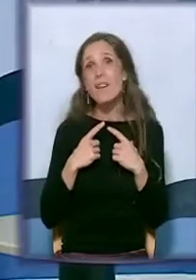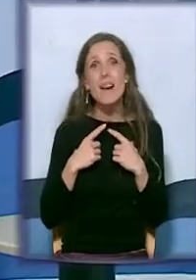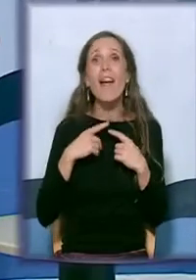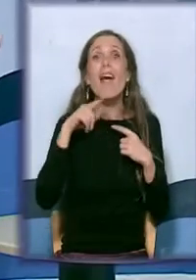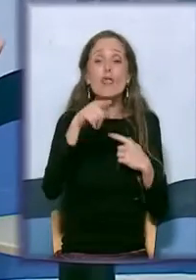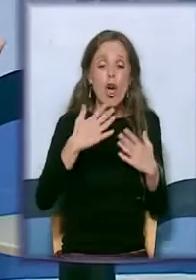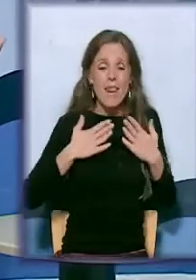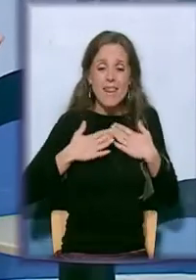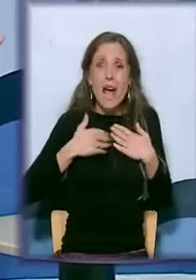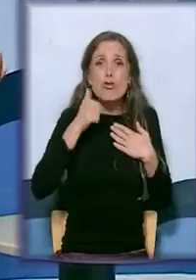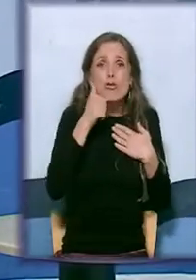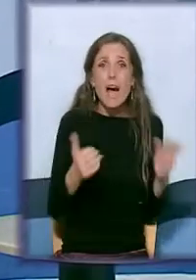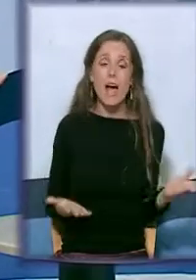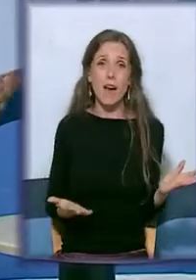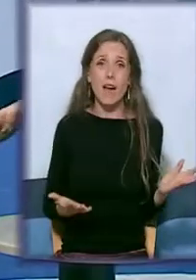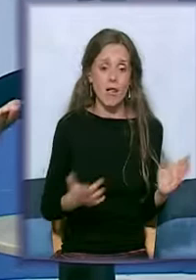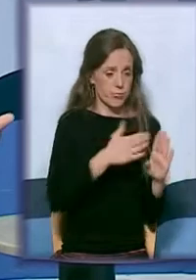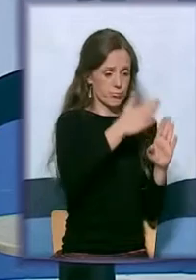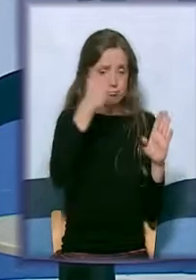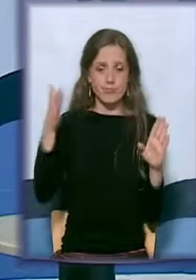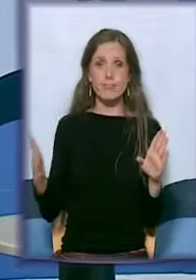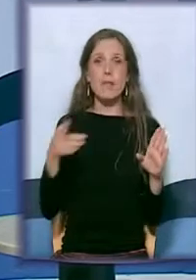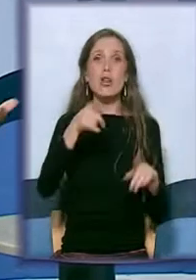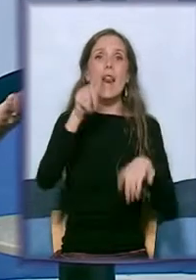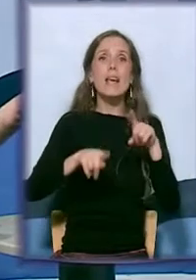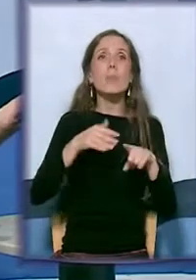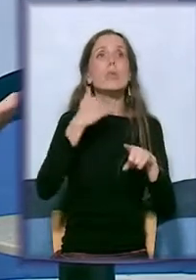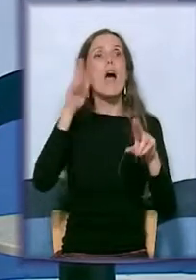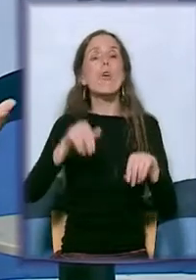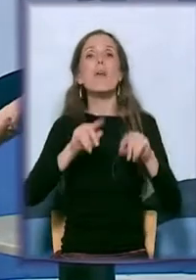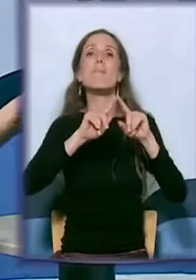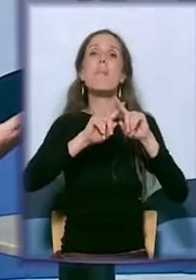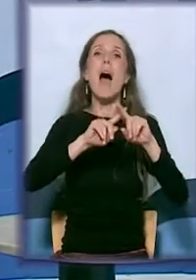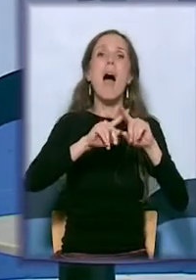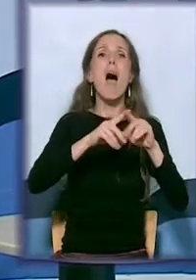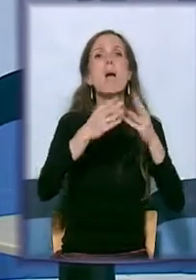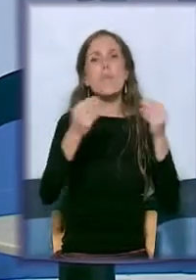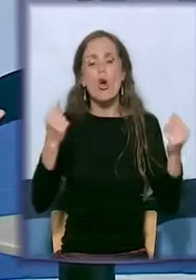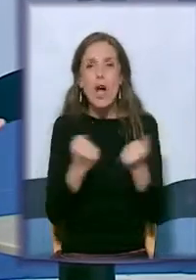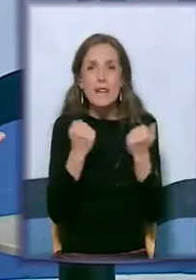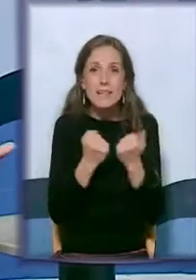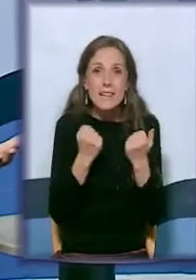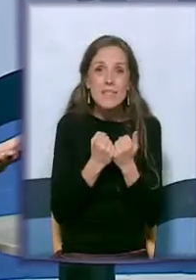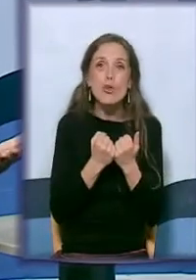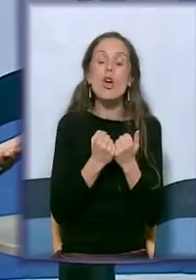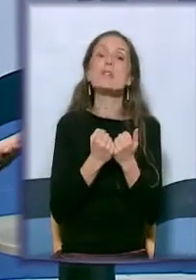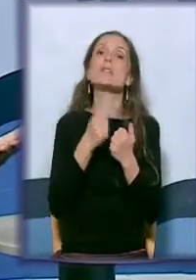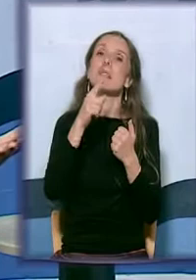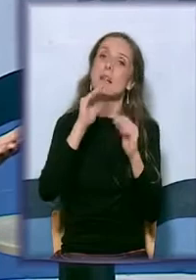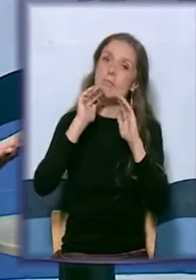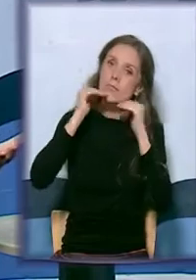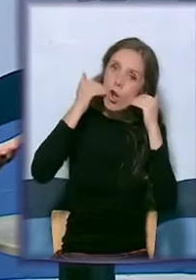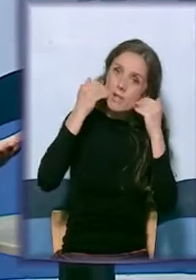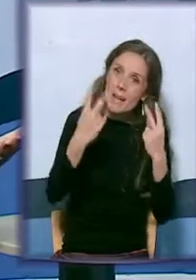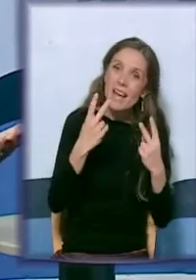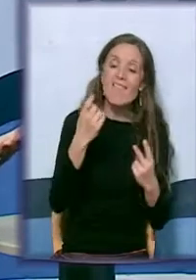ponekad, ukoliko ima više aktivnosti, hajde da pričamo jezikom, da se svi razumemo. Osmeh na licu je bitan. Od onog